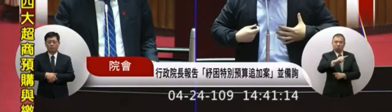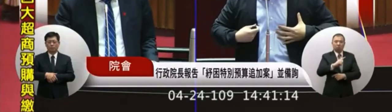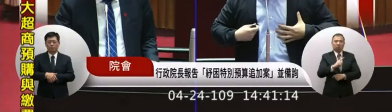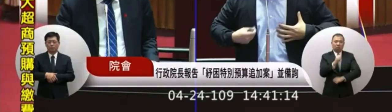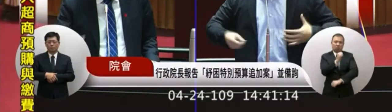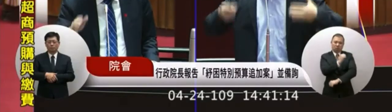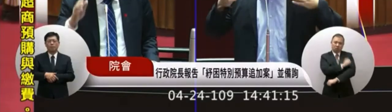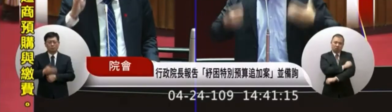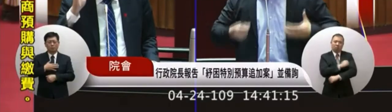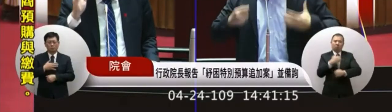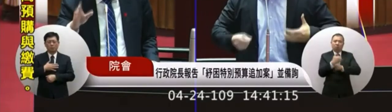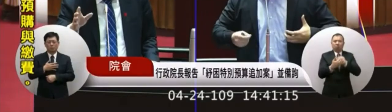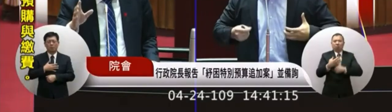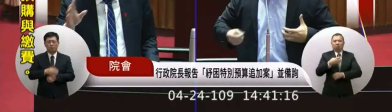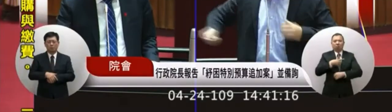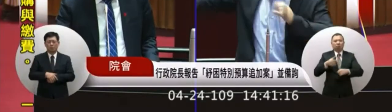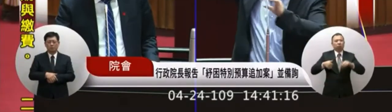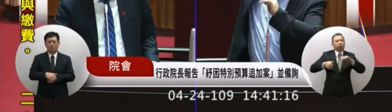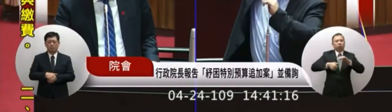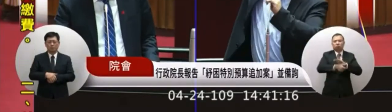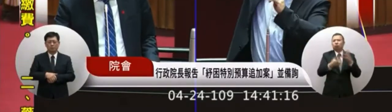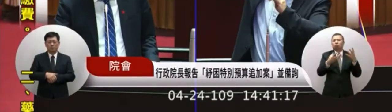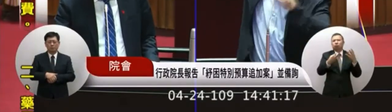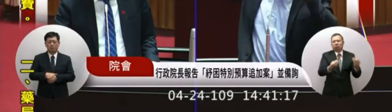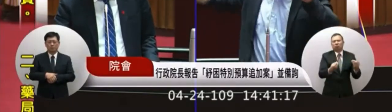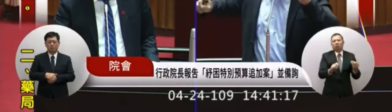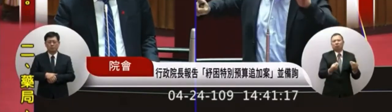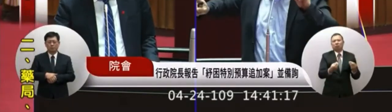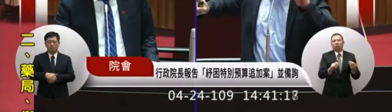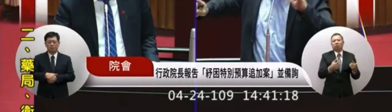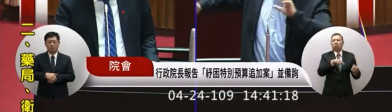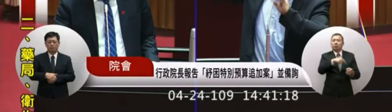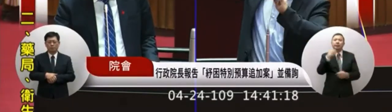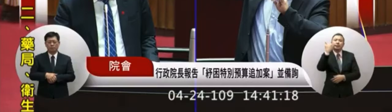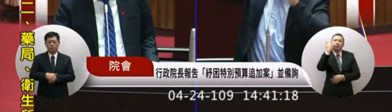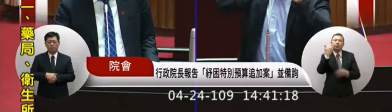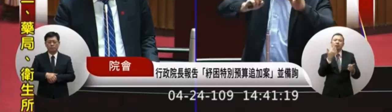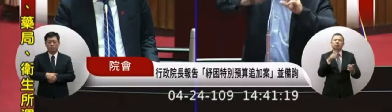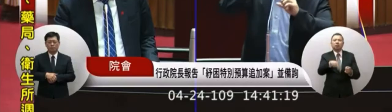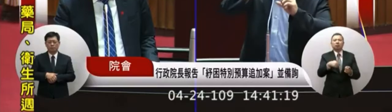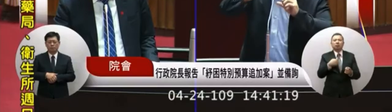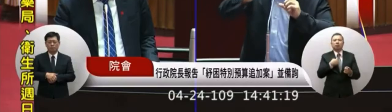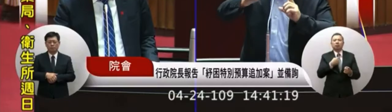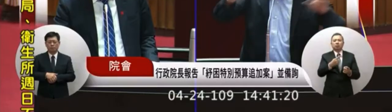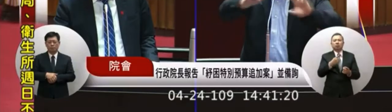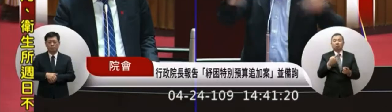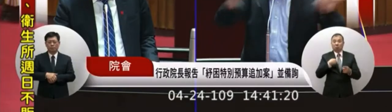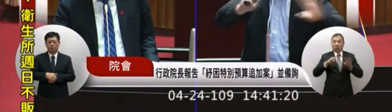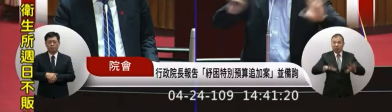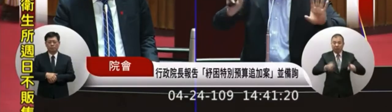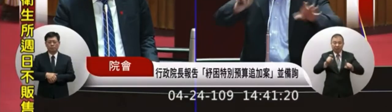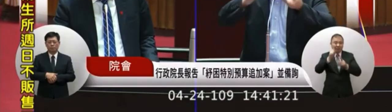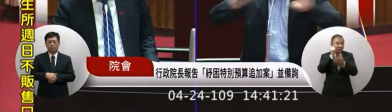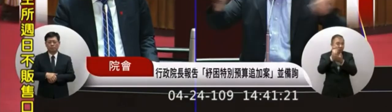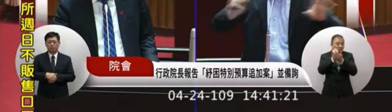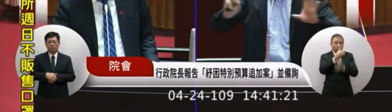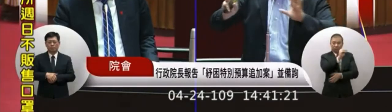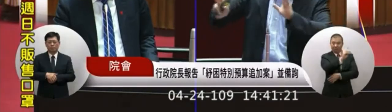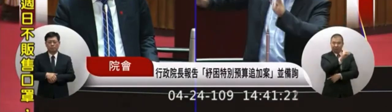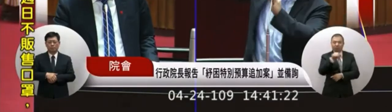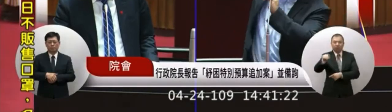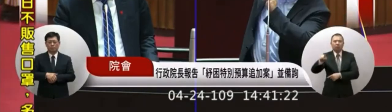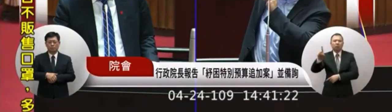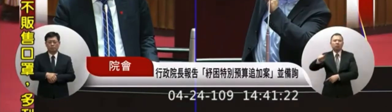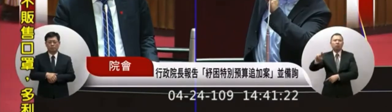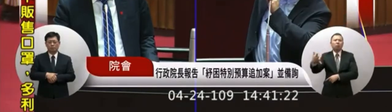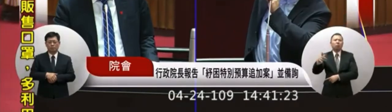啦。所以这个部分就是你会当适用这一万块的。我今晚要跟你讲的，就是一个月一万块，不是千五，迄千五迄我了